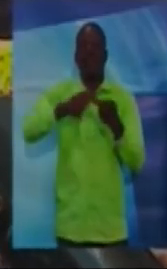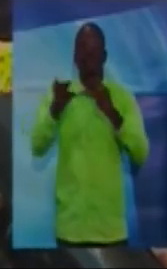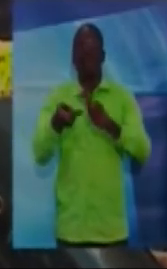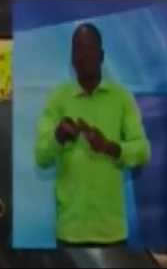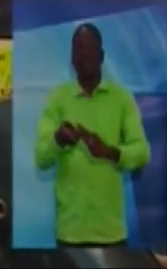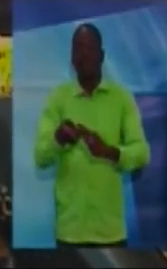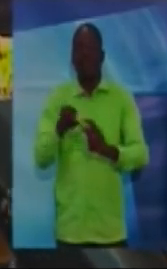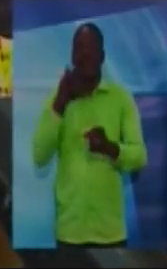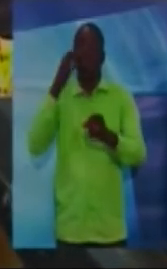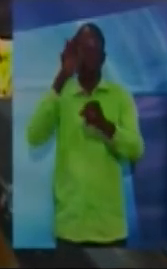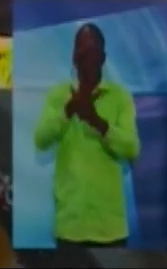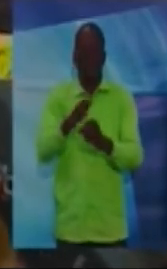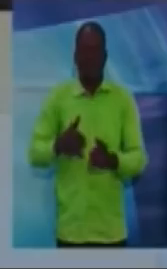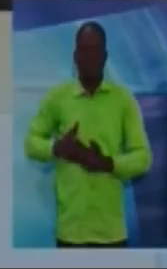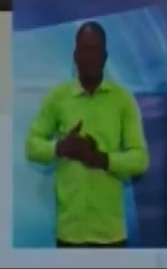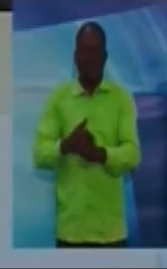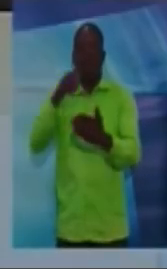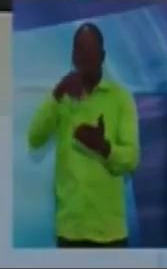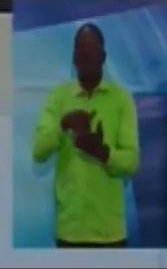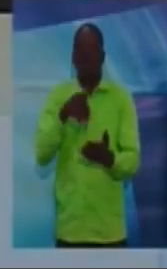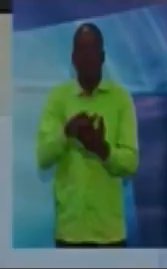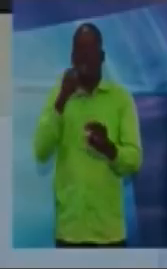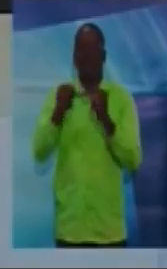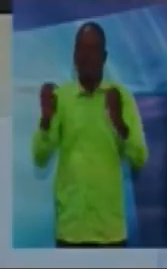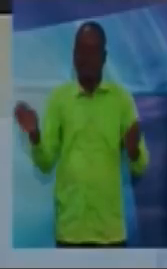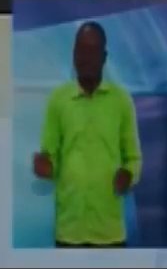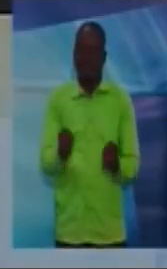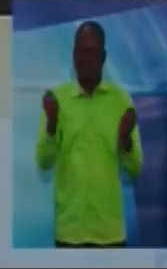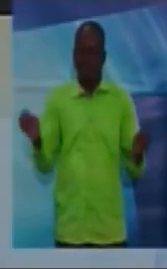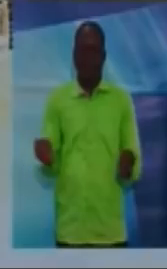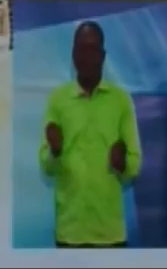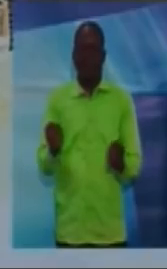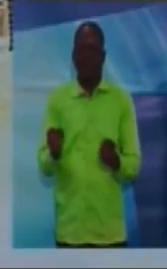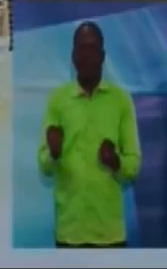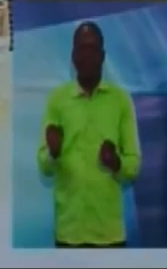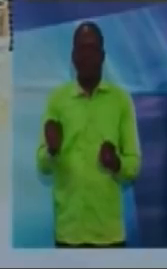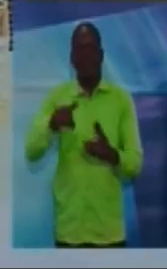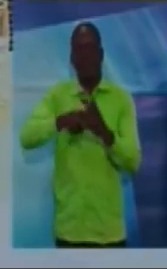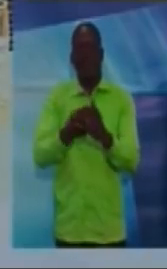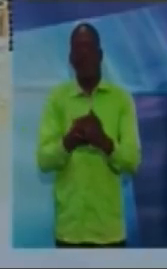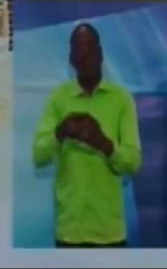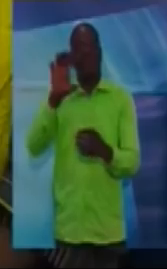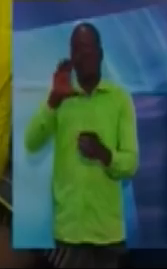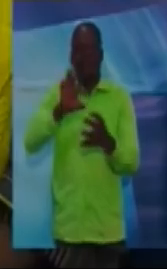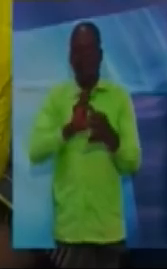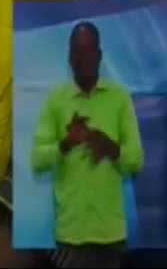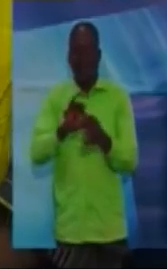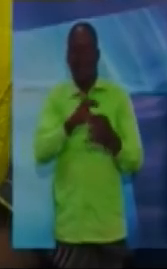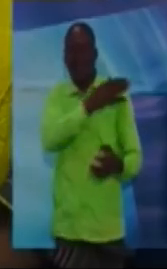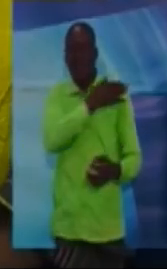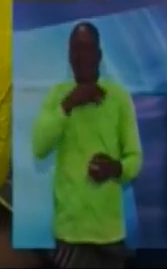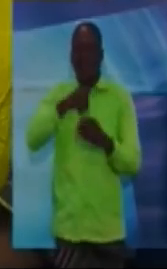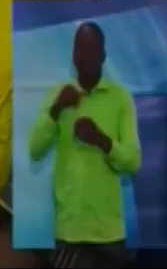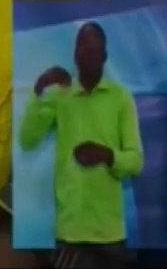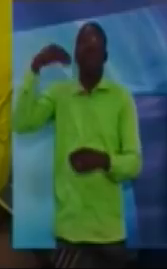nous a promis de nous accompagner encore au niveau de l'élevage. C'est un début de coopération avec l'ARNAPA. Et puis, dans le